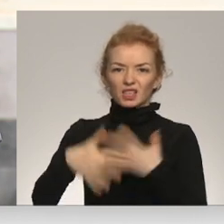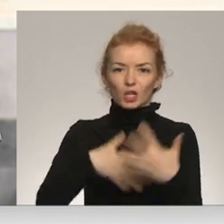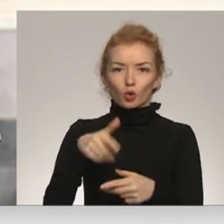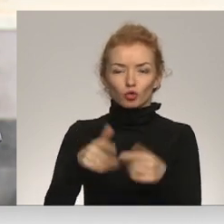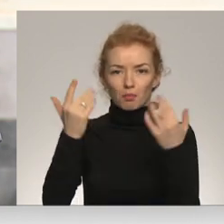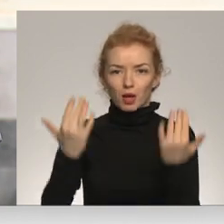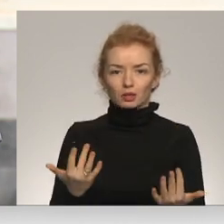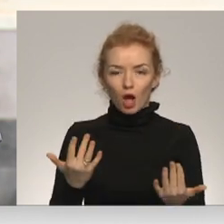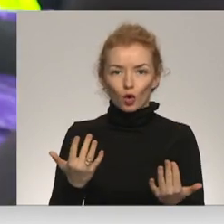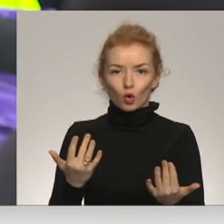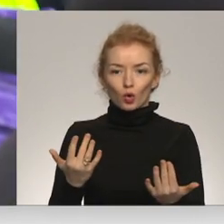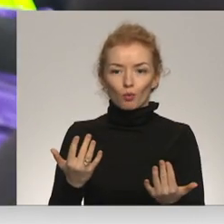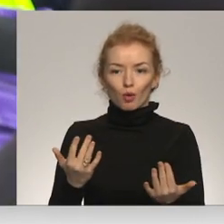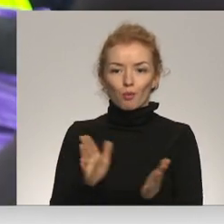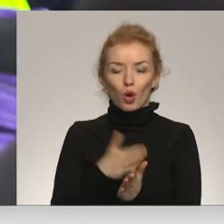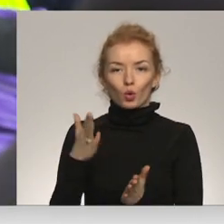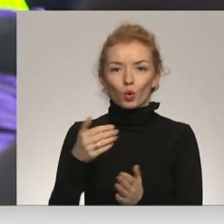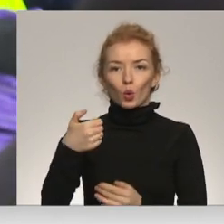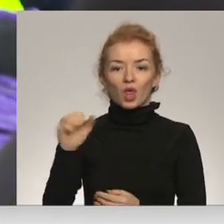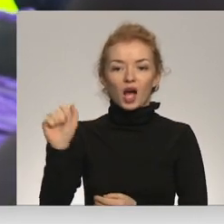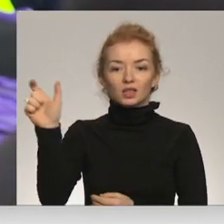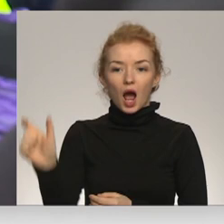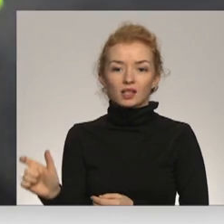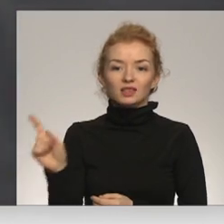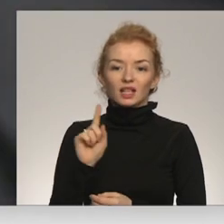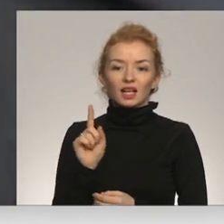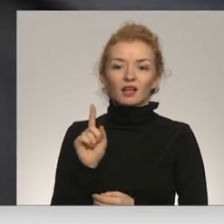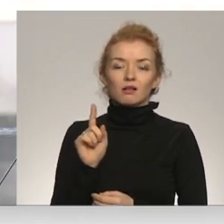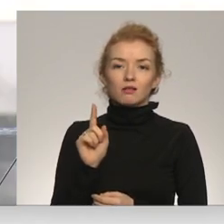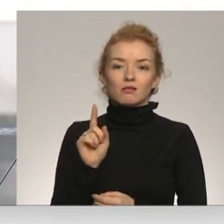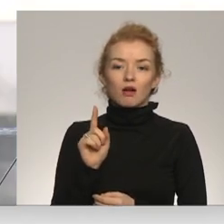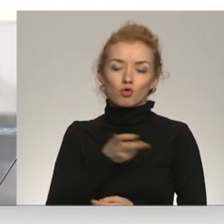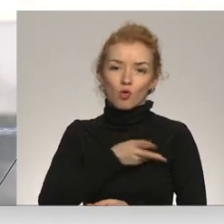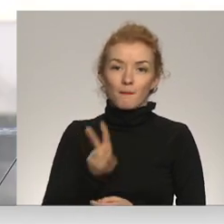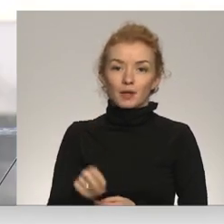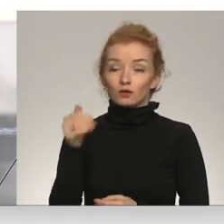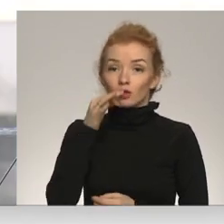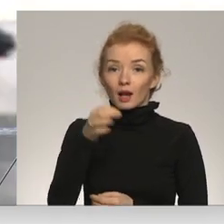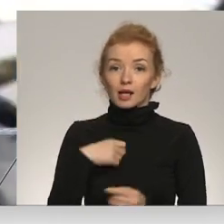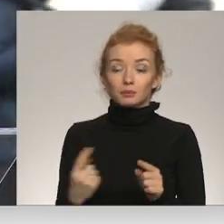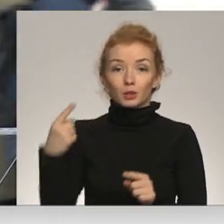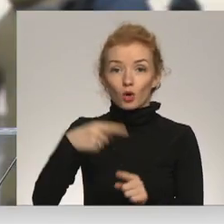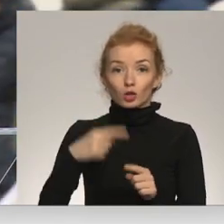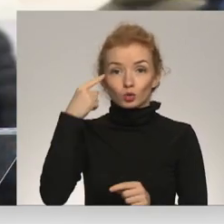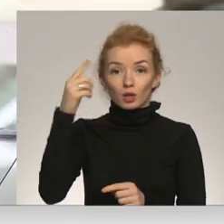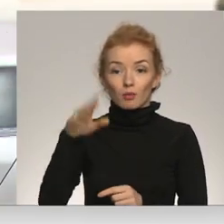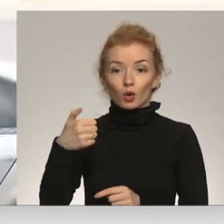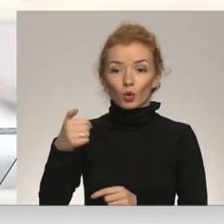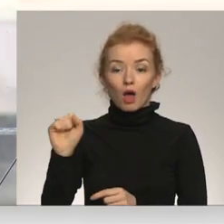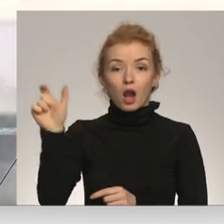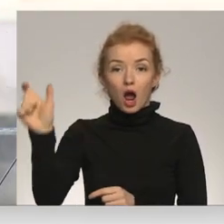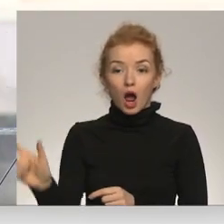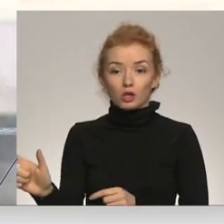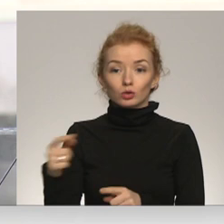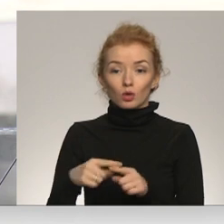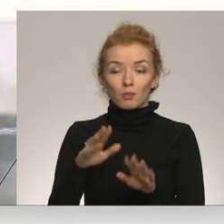pasākumu, par kuru Gunārs Astra ir kritis un miris. Kad es pirmo reizi uzzināju par Gunāru Astru